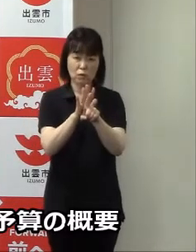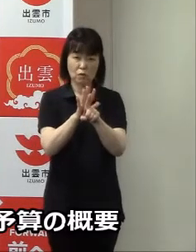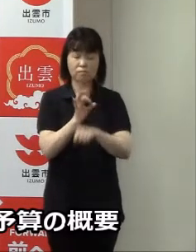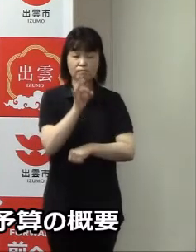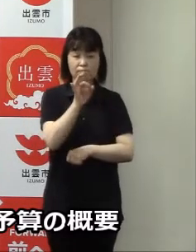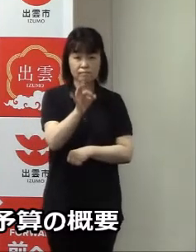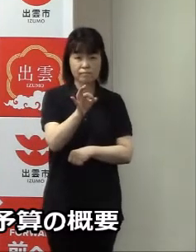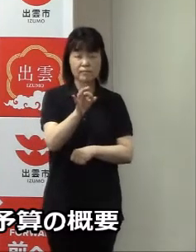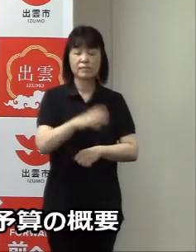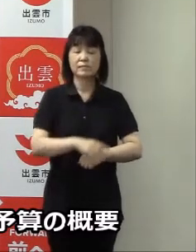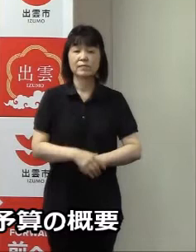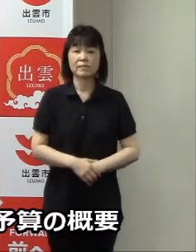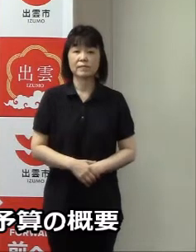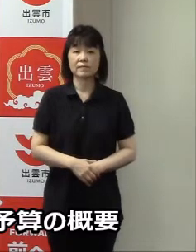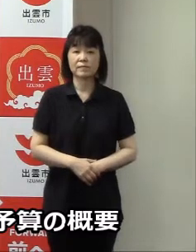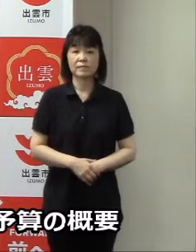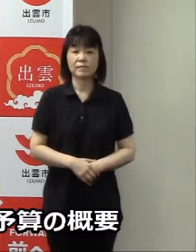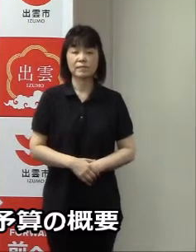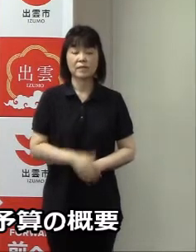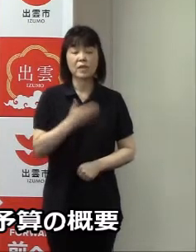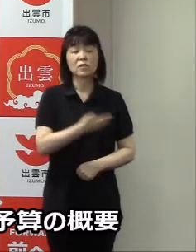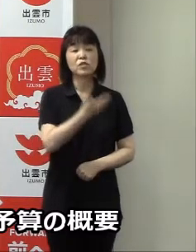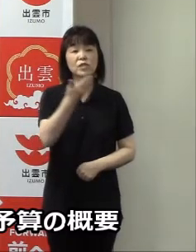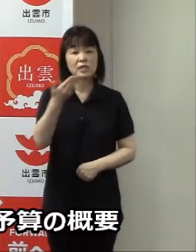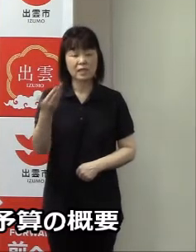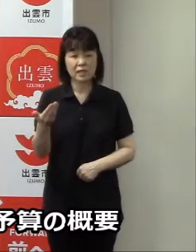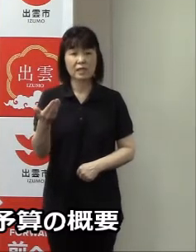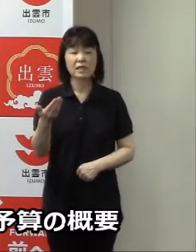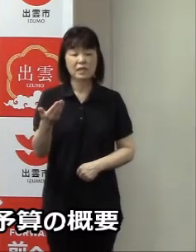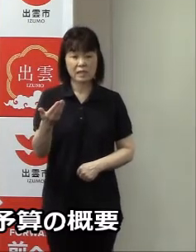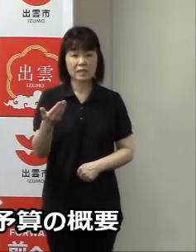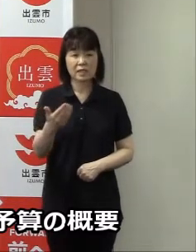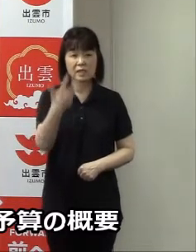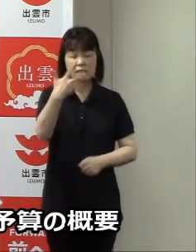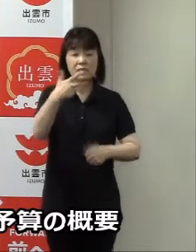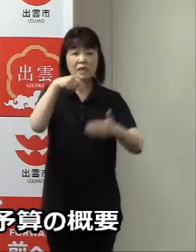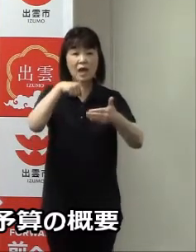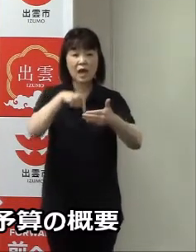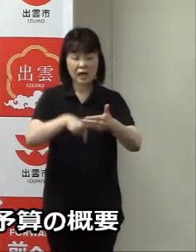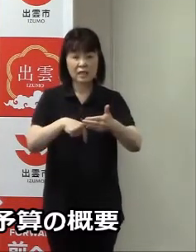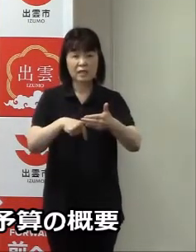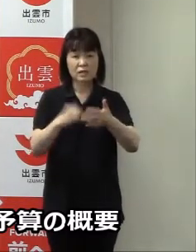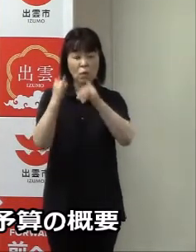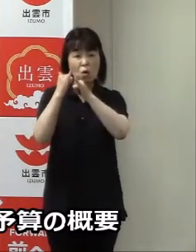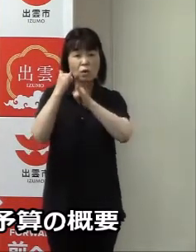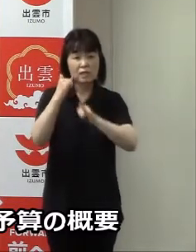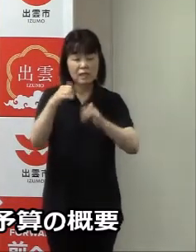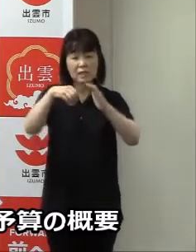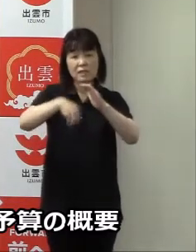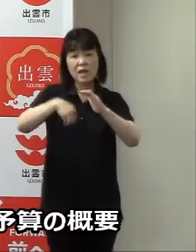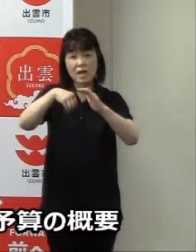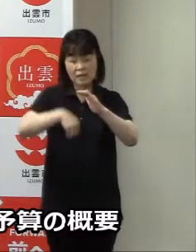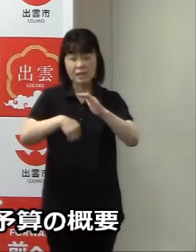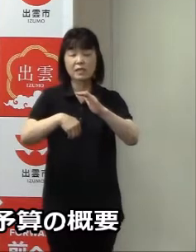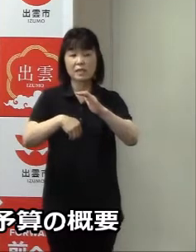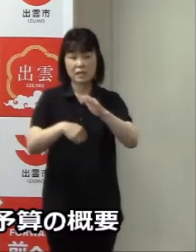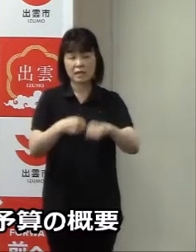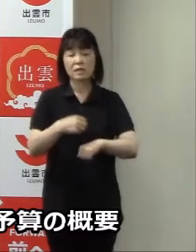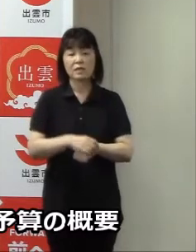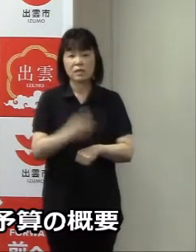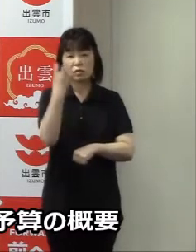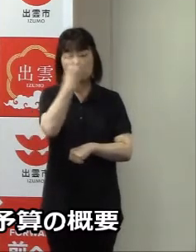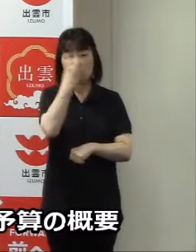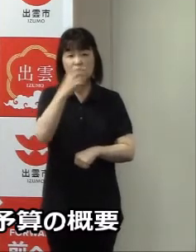に、市内の遺跡確認調査事業でありまして、これは民間開発事業に伴